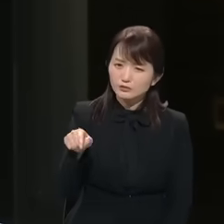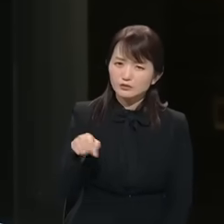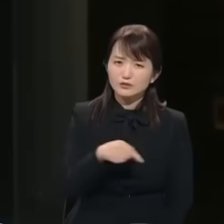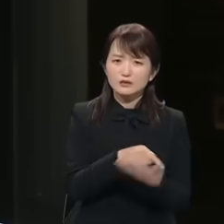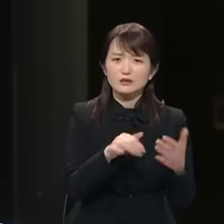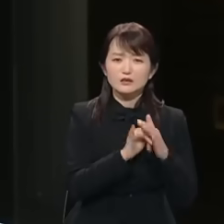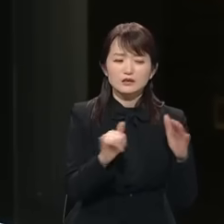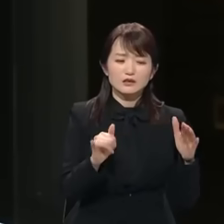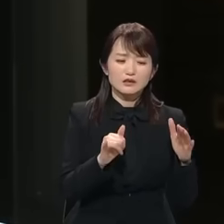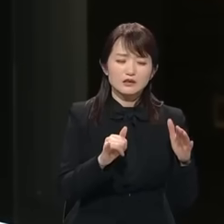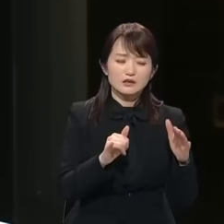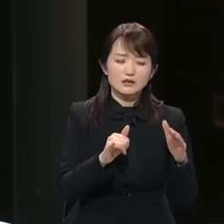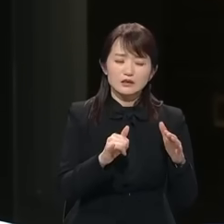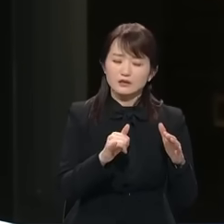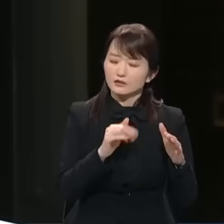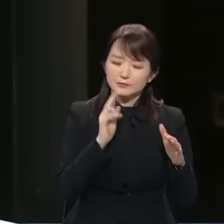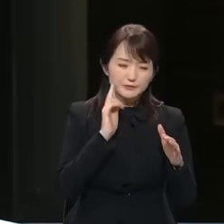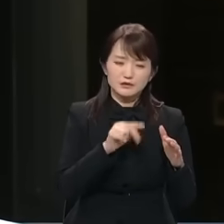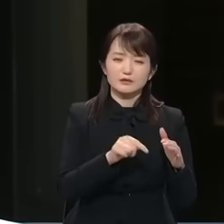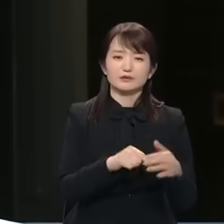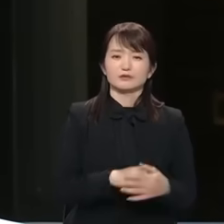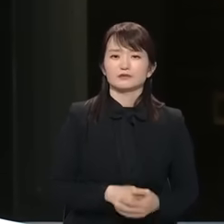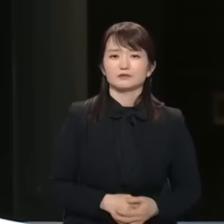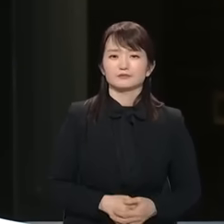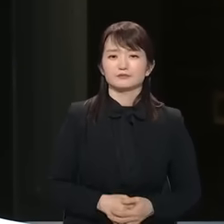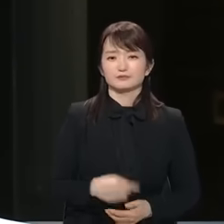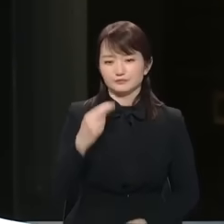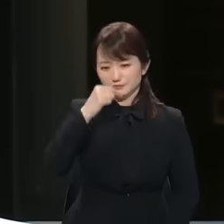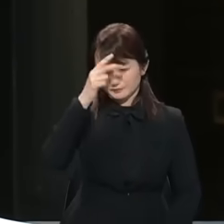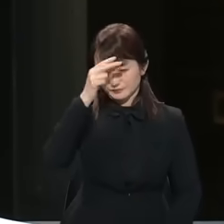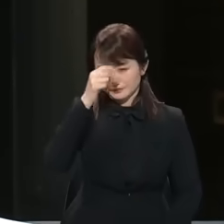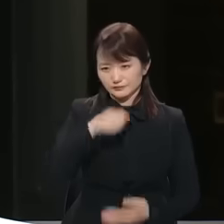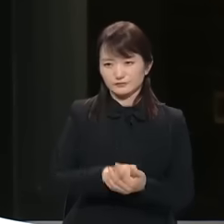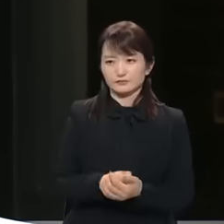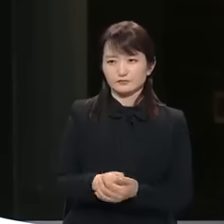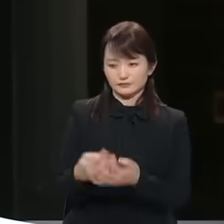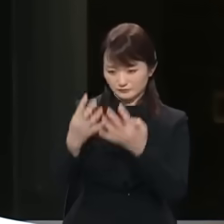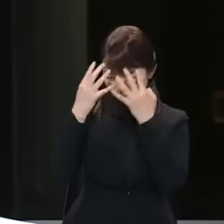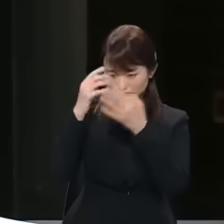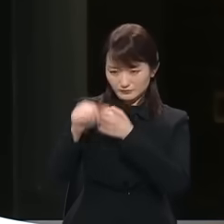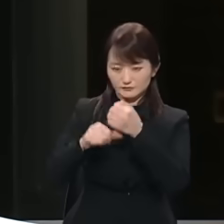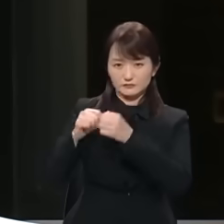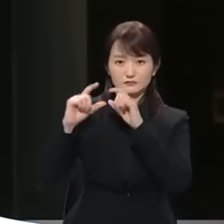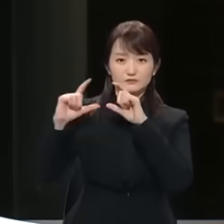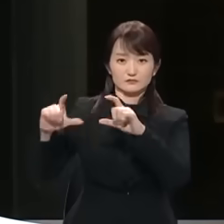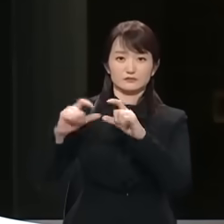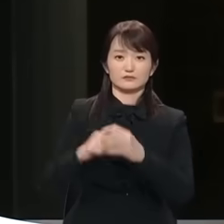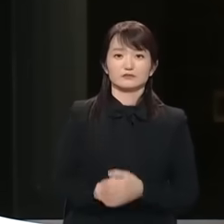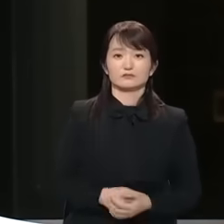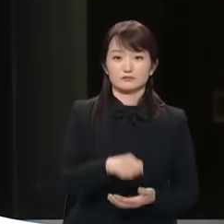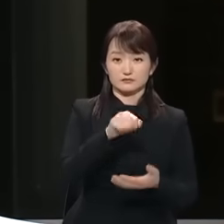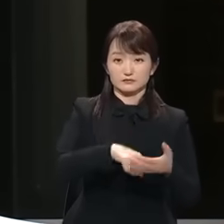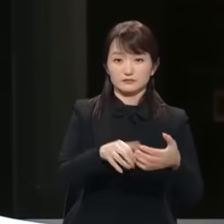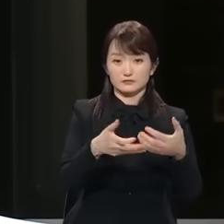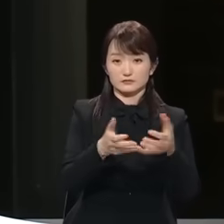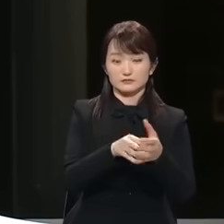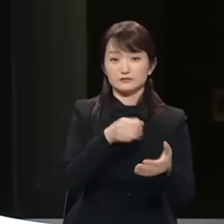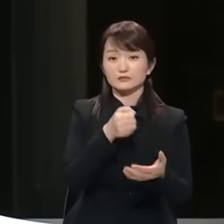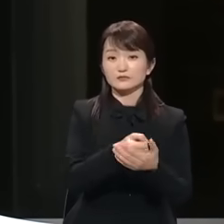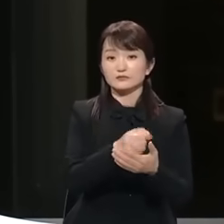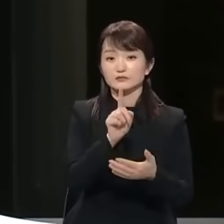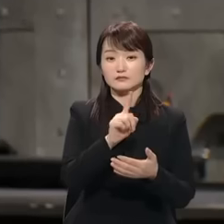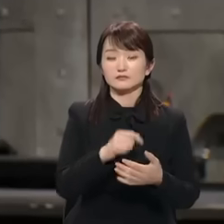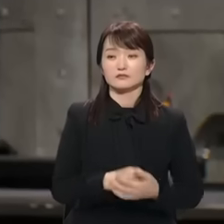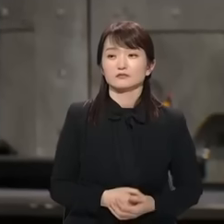유족들이 억장이 무너졌 있습니까 자 그런데 검찰이 금고 5년을 구형했습니다 자 그렇다면 재판부의 판단은